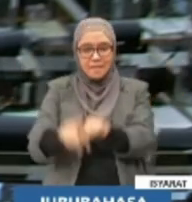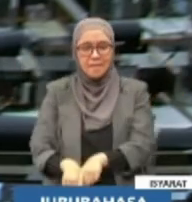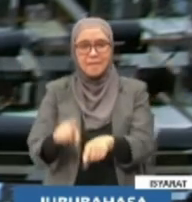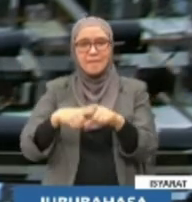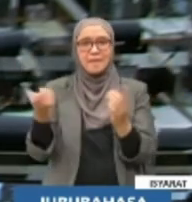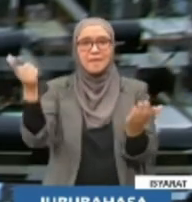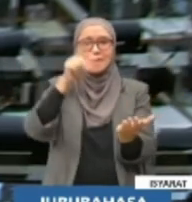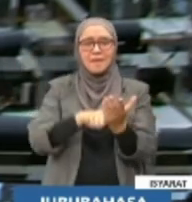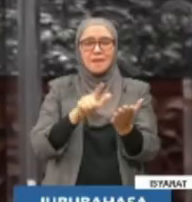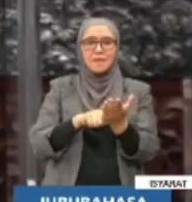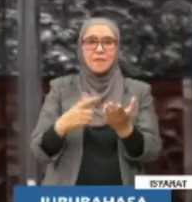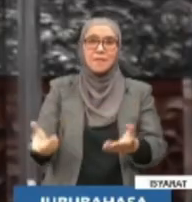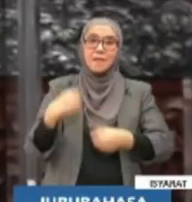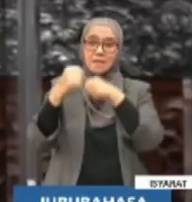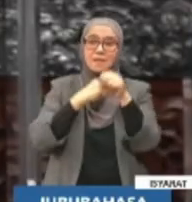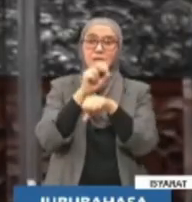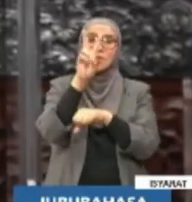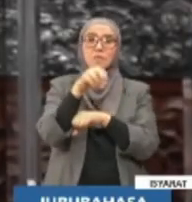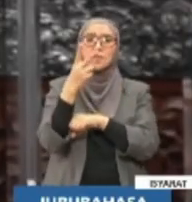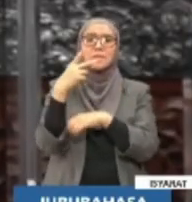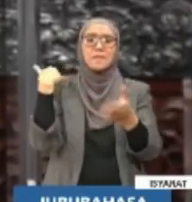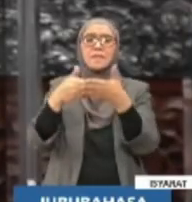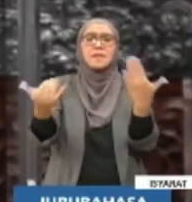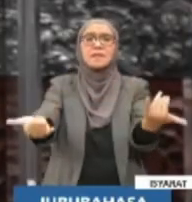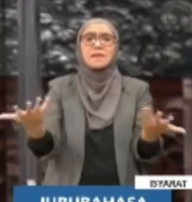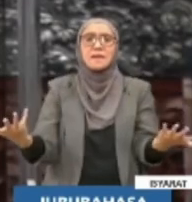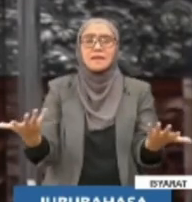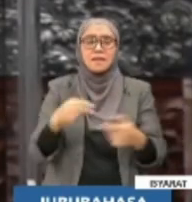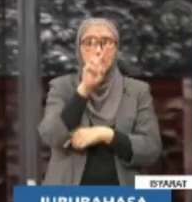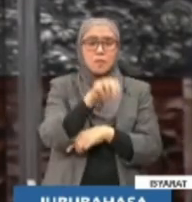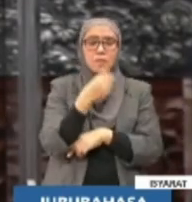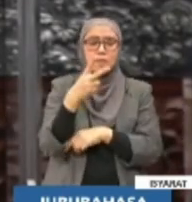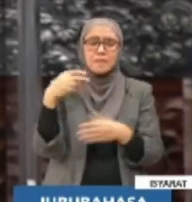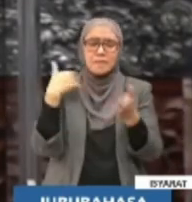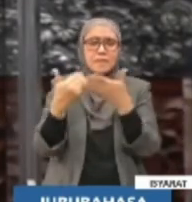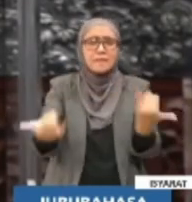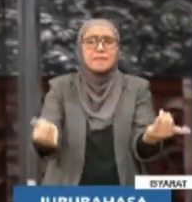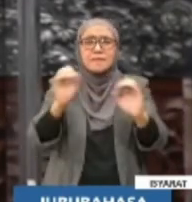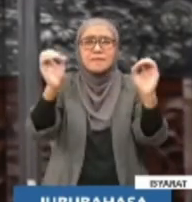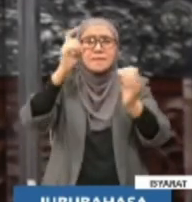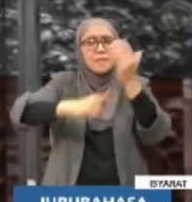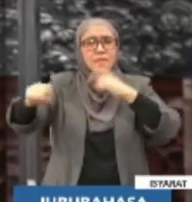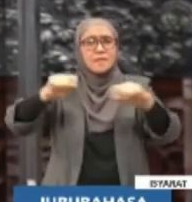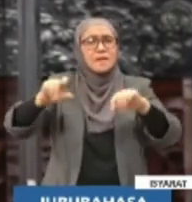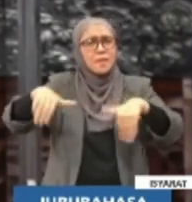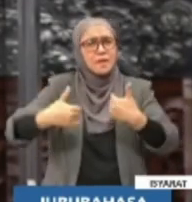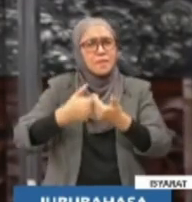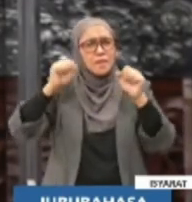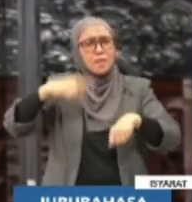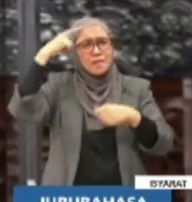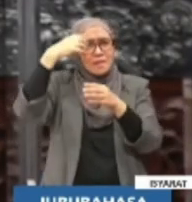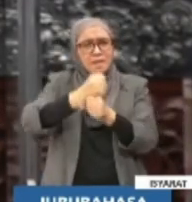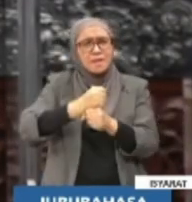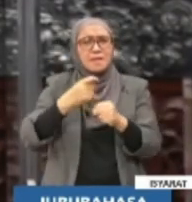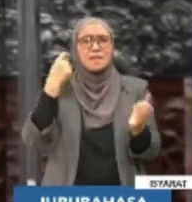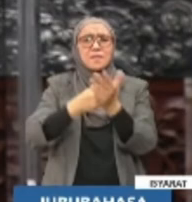2012 sehingga sekarang aku yang dari 2012 sampai sekarang tidak ada pelaku bagaimana kita naik Yakin sekarang